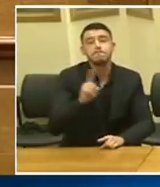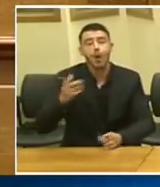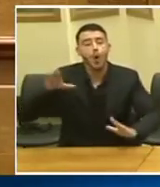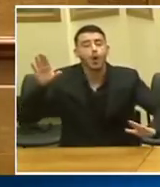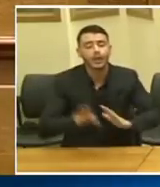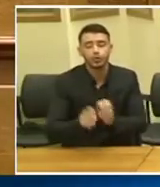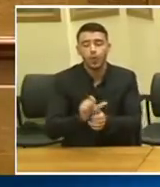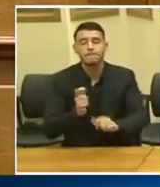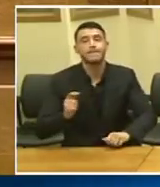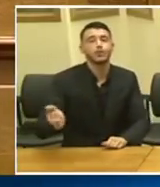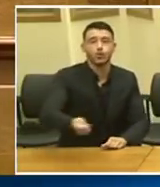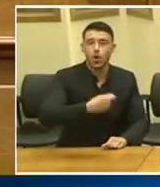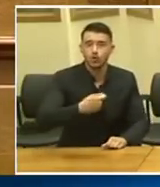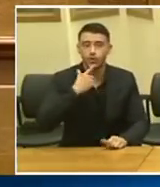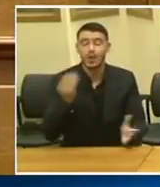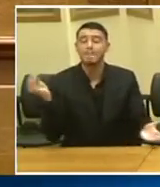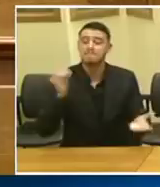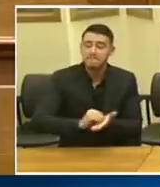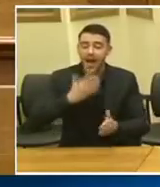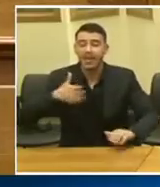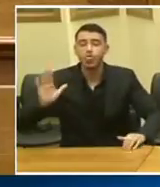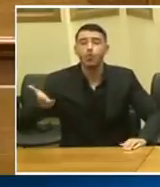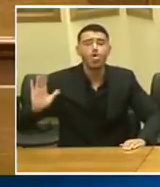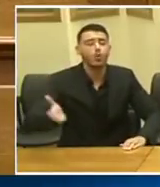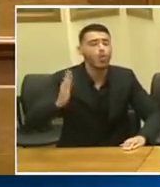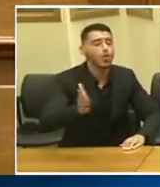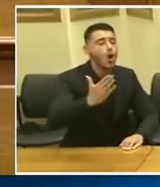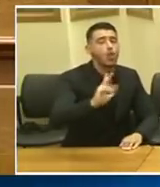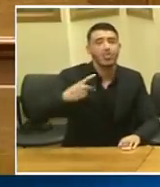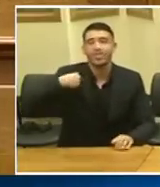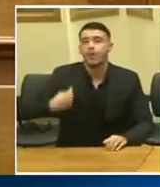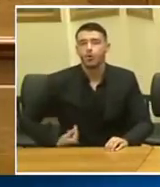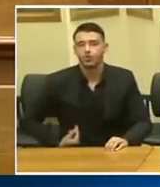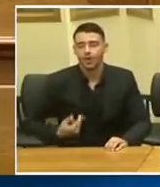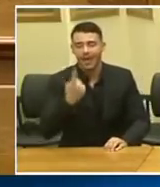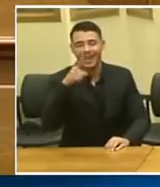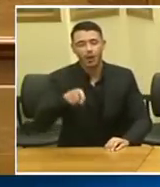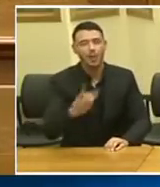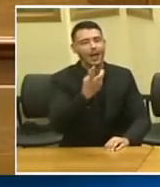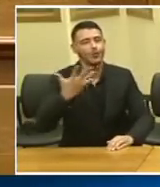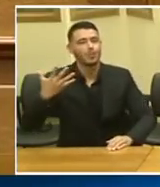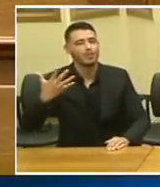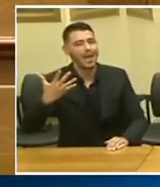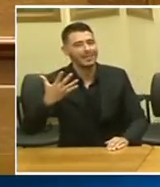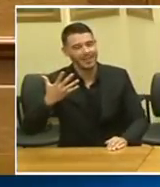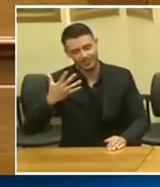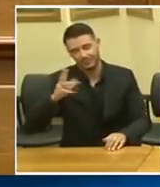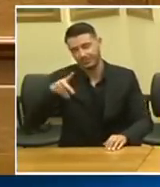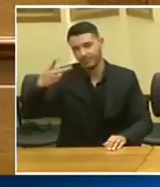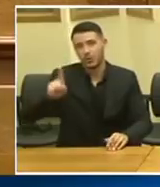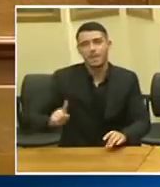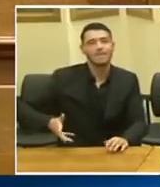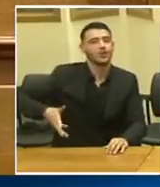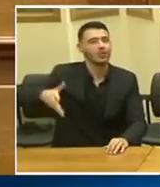απολύσεων στο δημόσιο κρυμμένο πίσω από το 1:5 του κυρίου Μητσοτάκη, άκουσον άκουσον, πάει η Γεροβασίλη